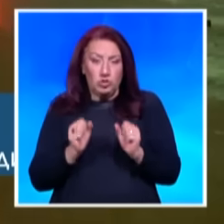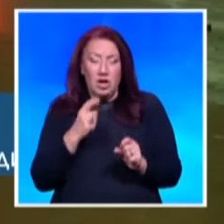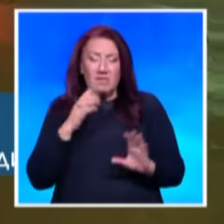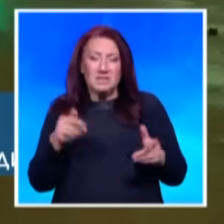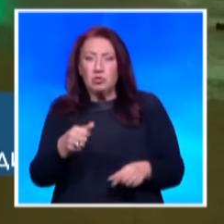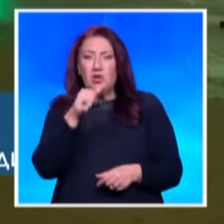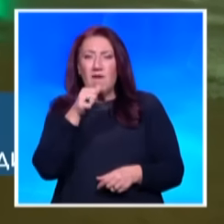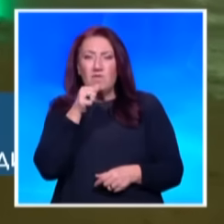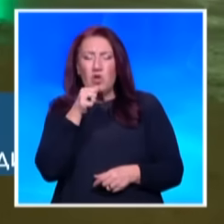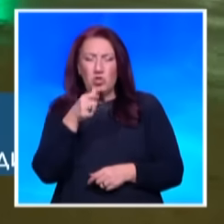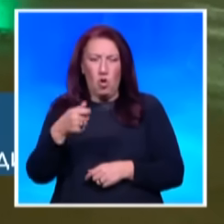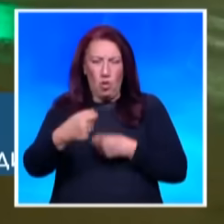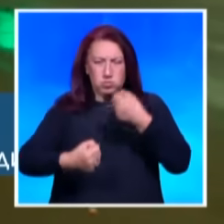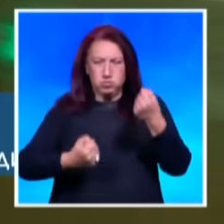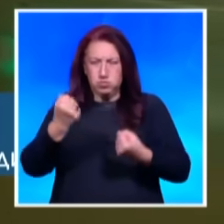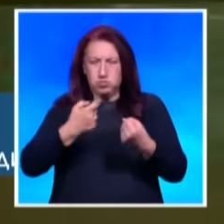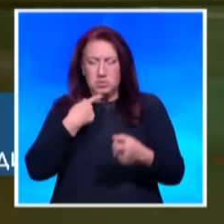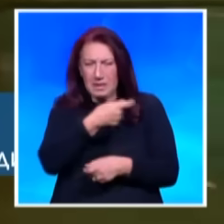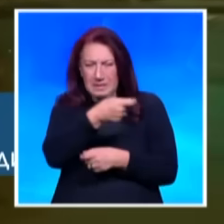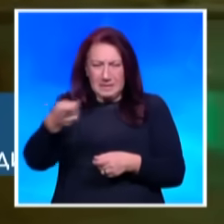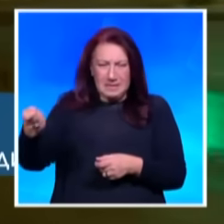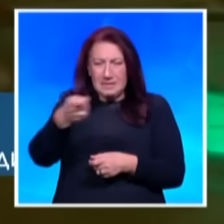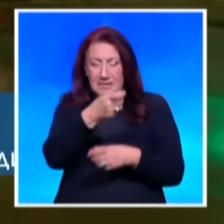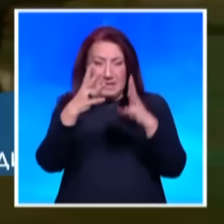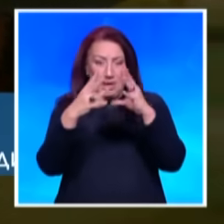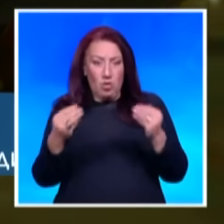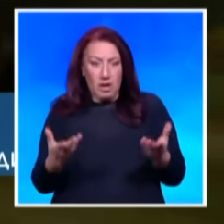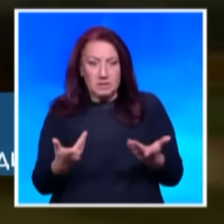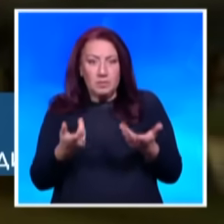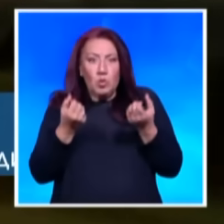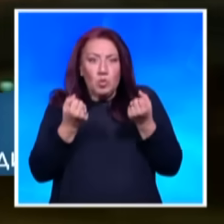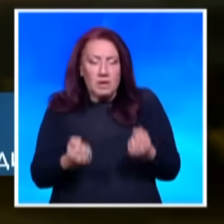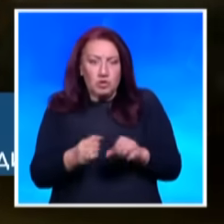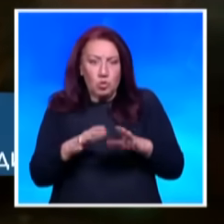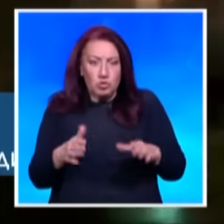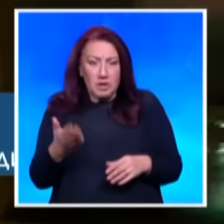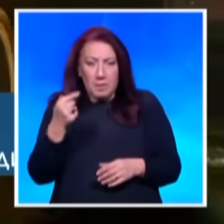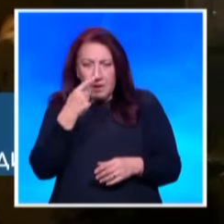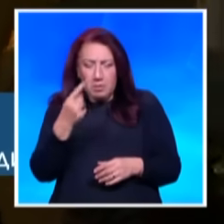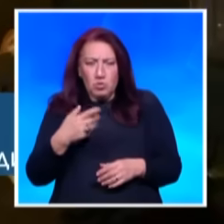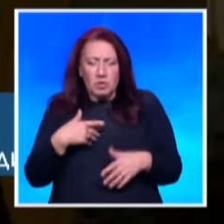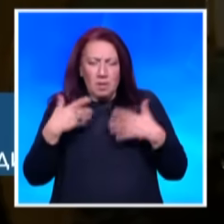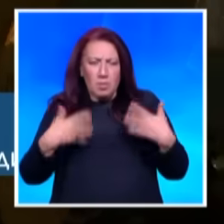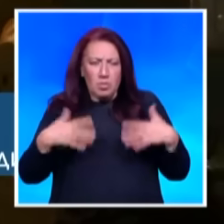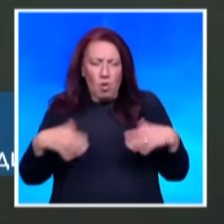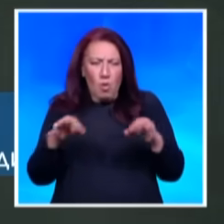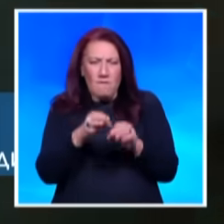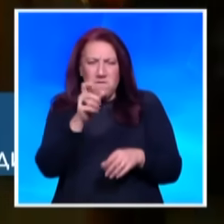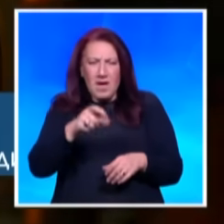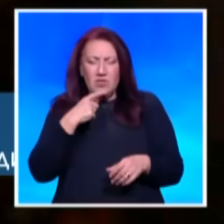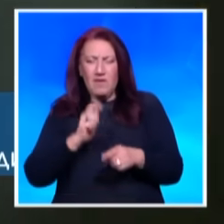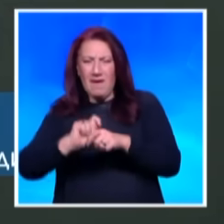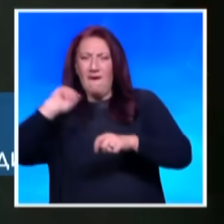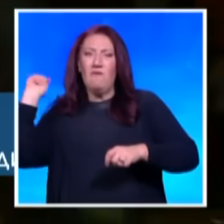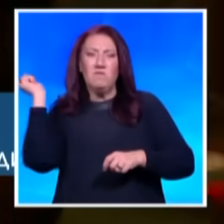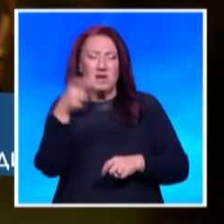водното оръдие да го гасят. Виждате, изключително тежка обстановката тук. Само до преди минути тук беше пълно с привърженици, които замеряха органите